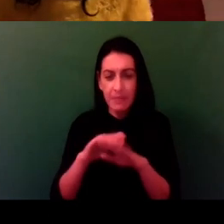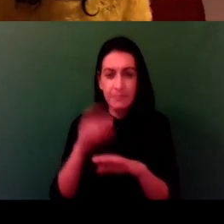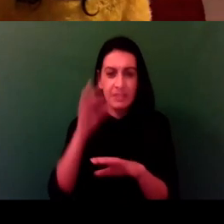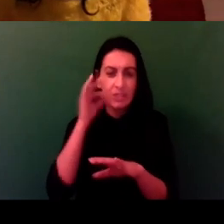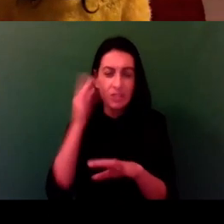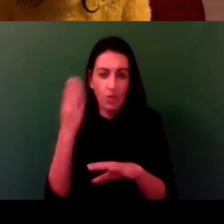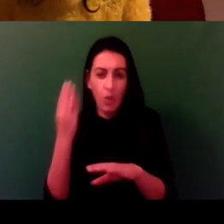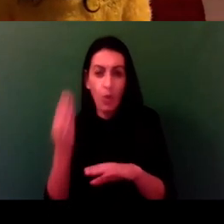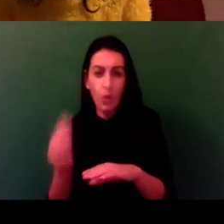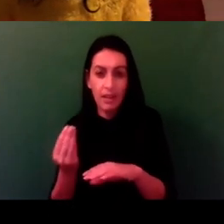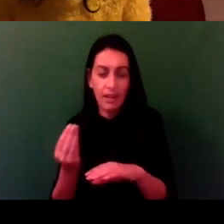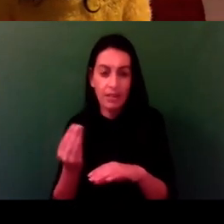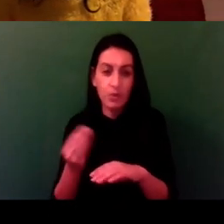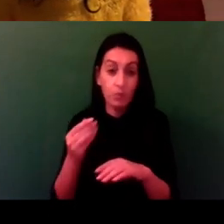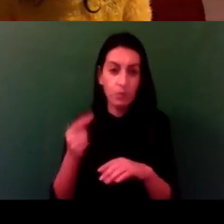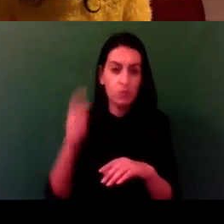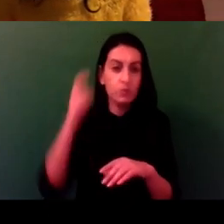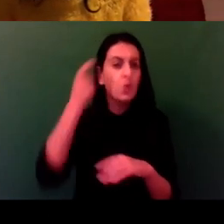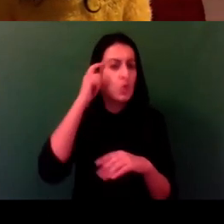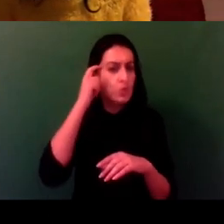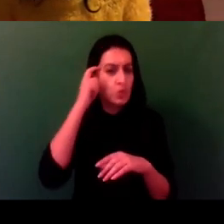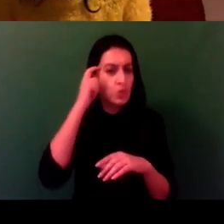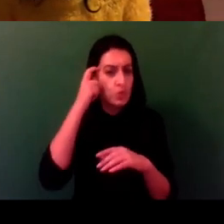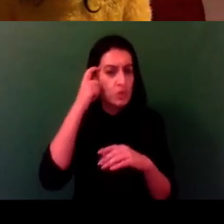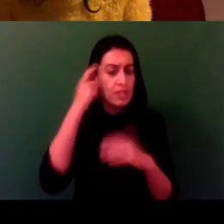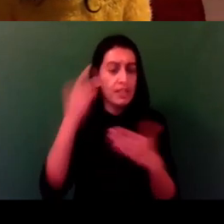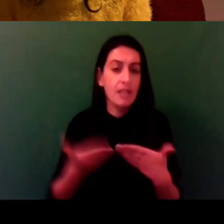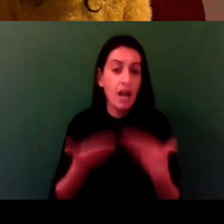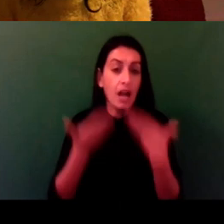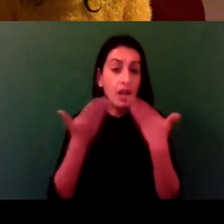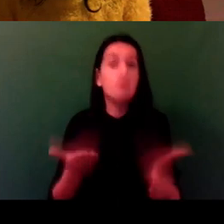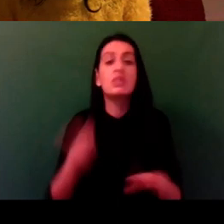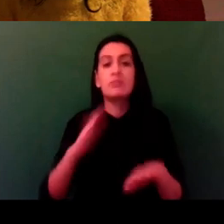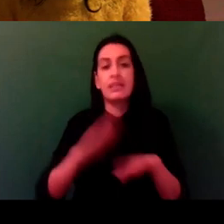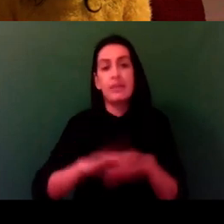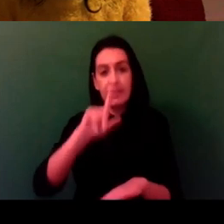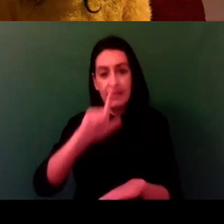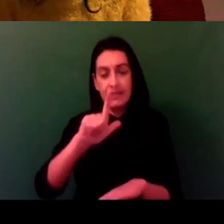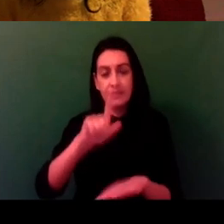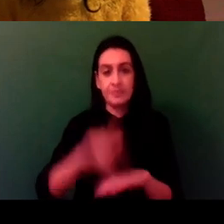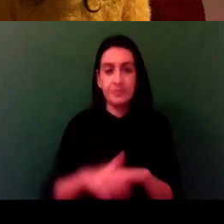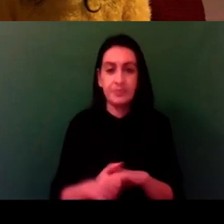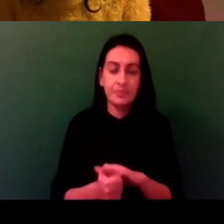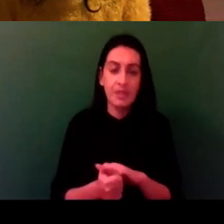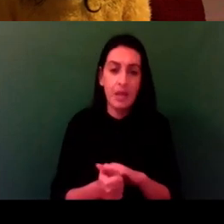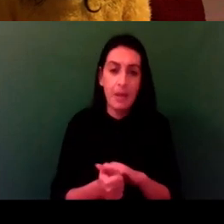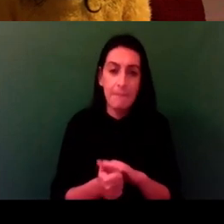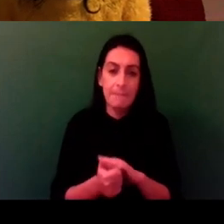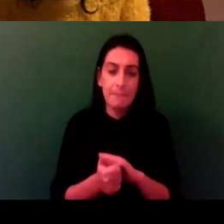tartışılan, işte az önce sanırım Emre Bey'in söylediği, bahsettiği bu işte hala vay